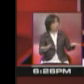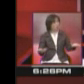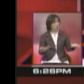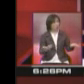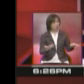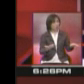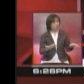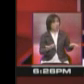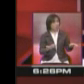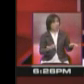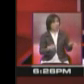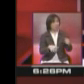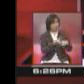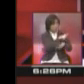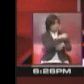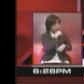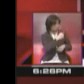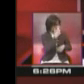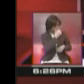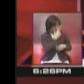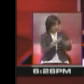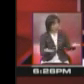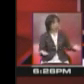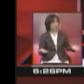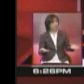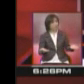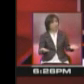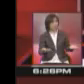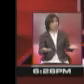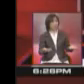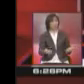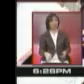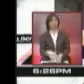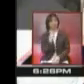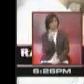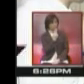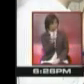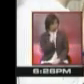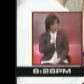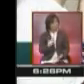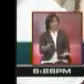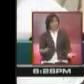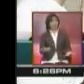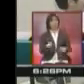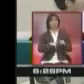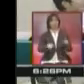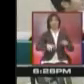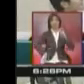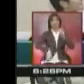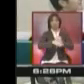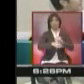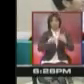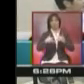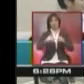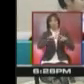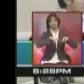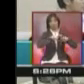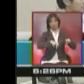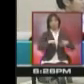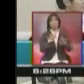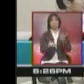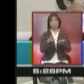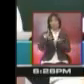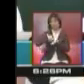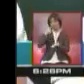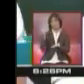amusement there and, you know, at my expense. Tingin naman ng football analyst na si Ryan Phoenix na dadaan sa trial by publicity